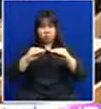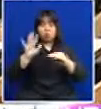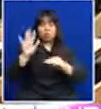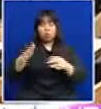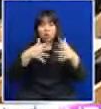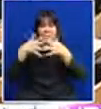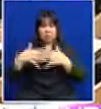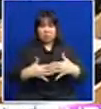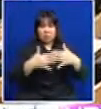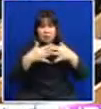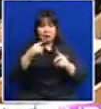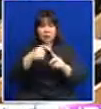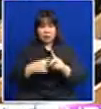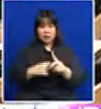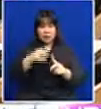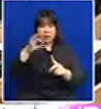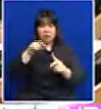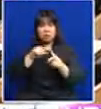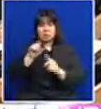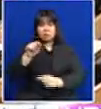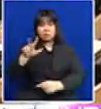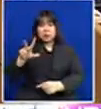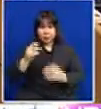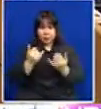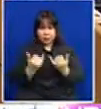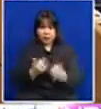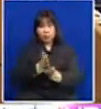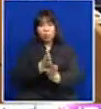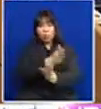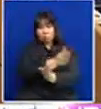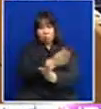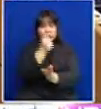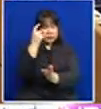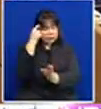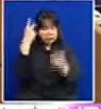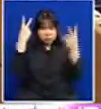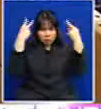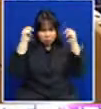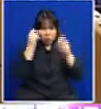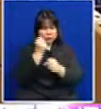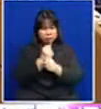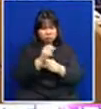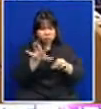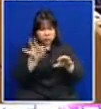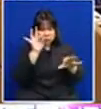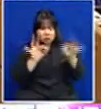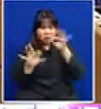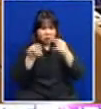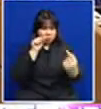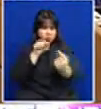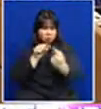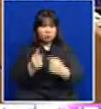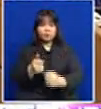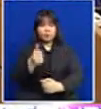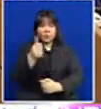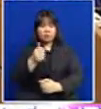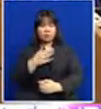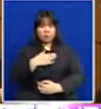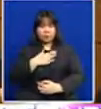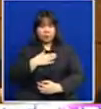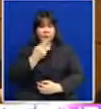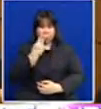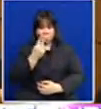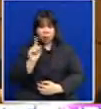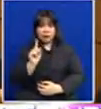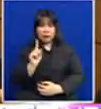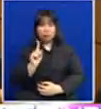อเมริกาในวันที่23กันยายนมั่นใจว่านายกรัฐมนตรีจะหาบุคคลที่มีความเหมาะสมได้ส่วนตัวมองว่าผู้